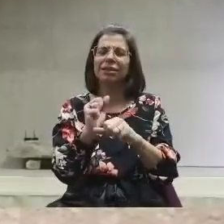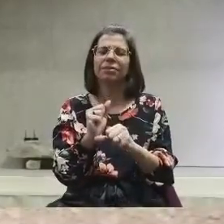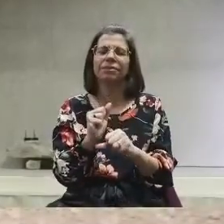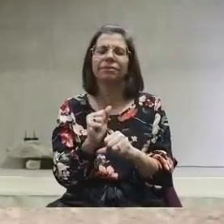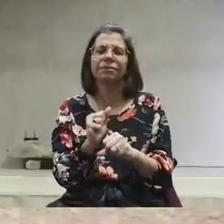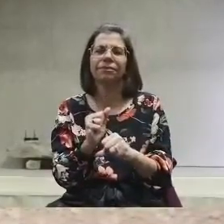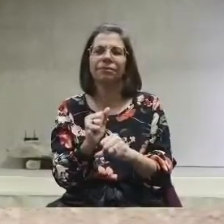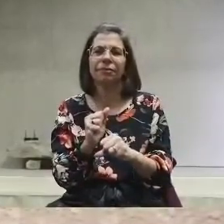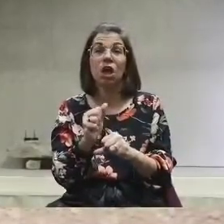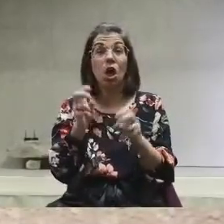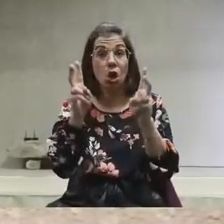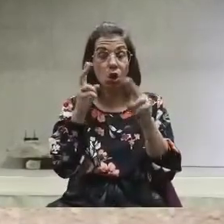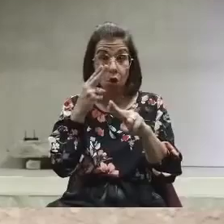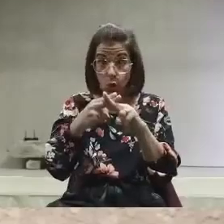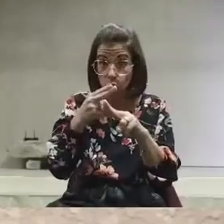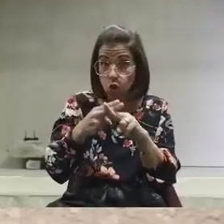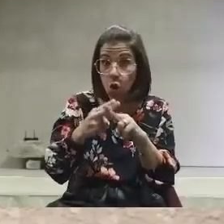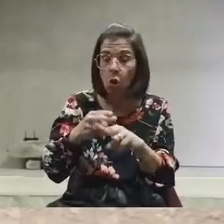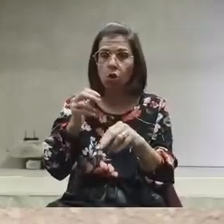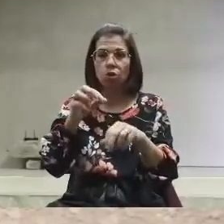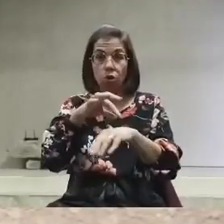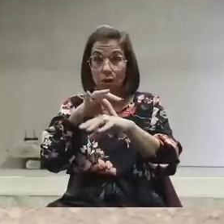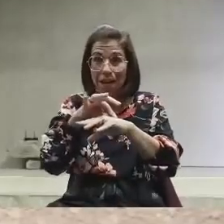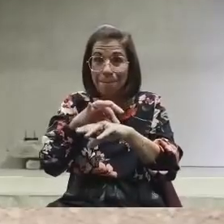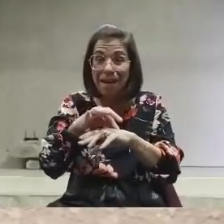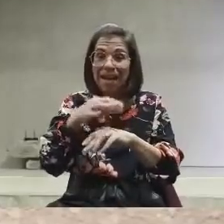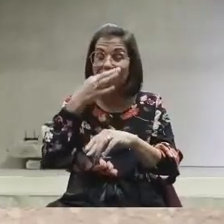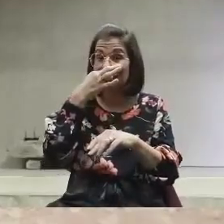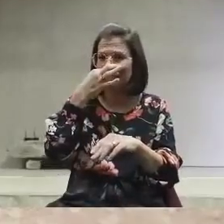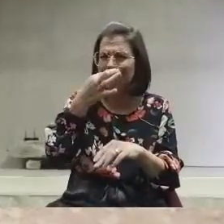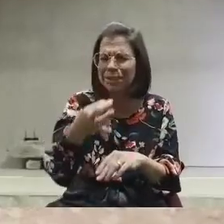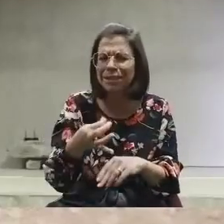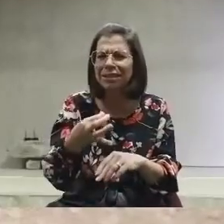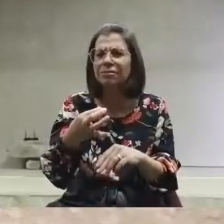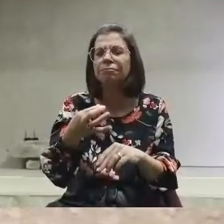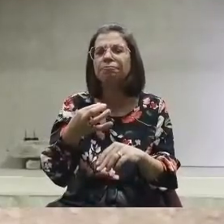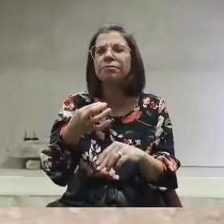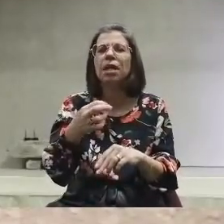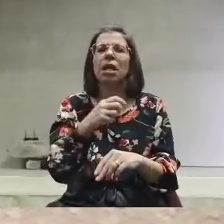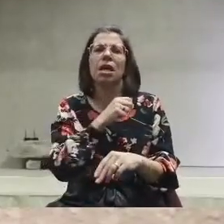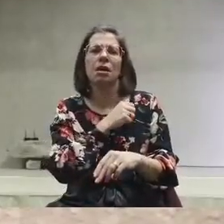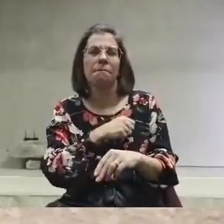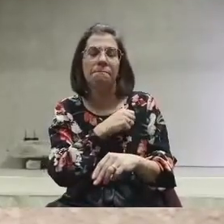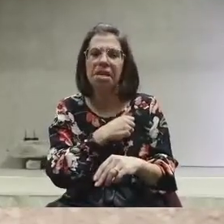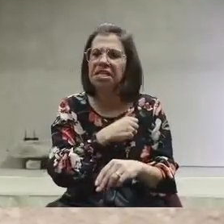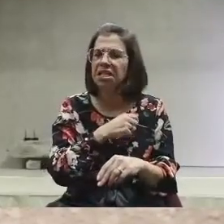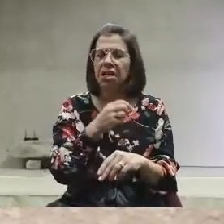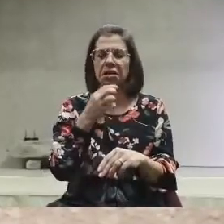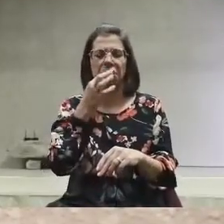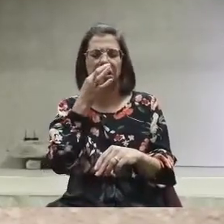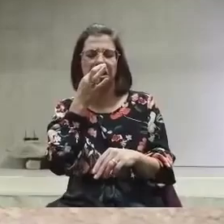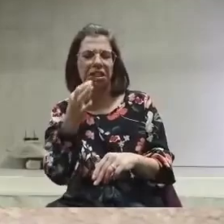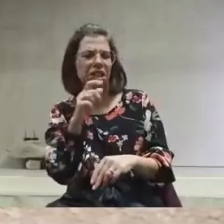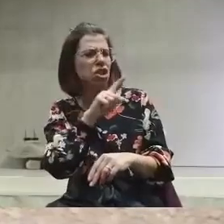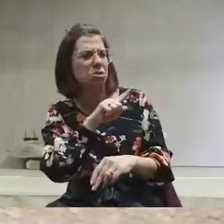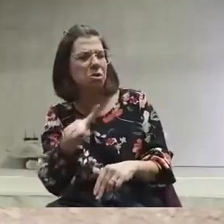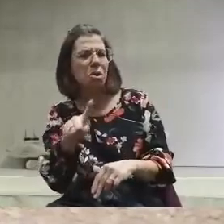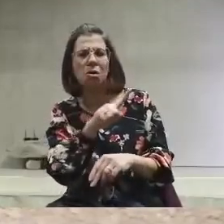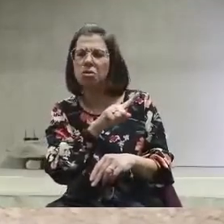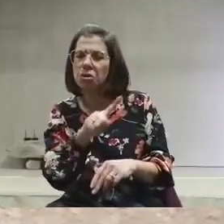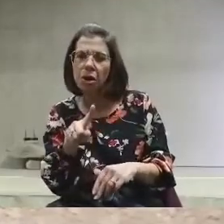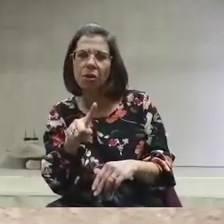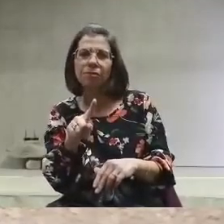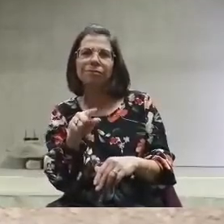du Seigneur, la main de Dieu sur nos vies. Pourquoi est-ce possible? Comme cette sœur qui disait, oui, je fais un